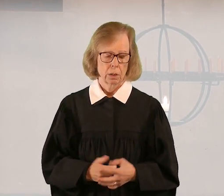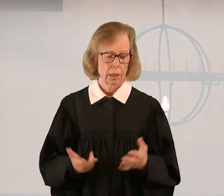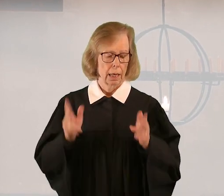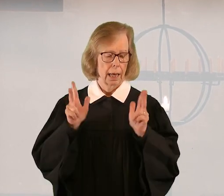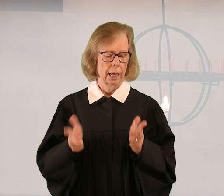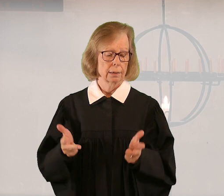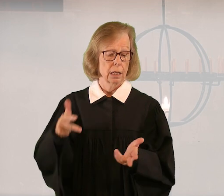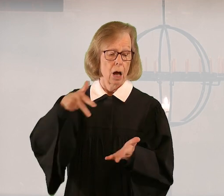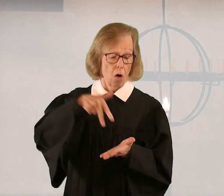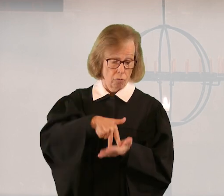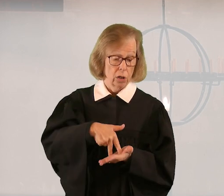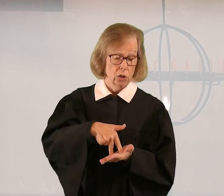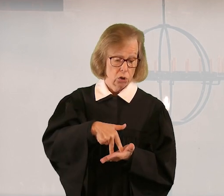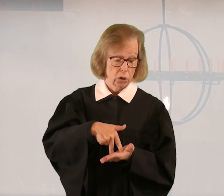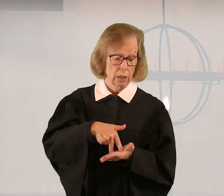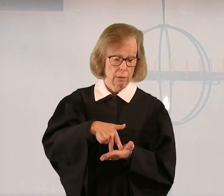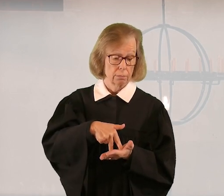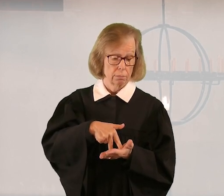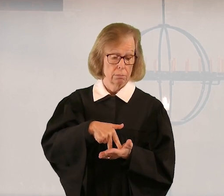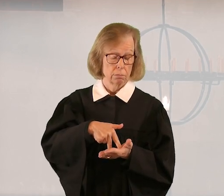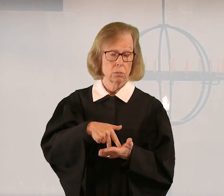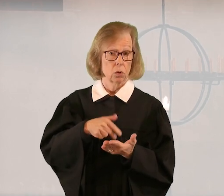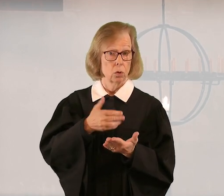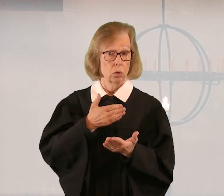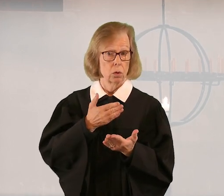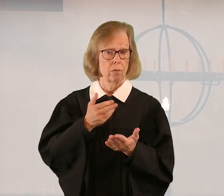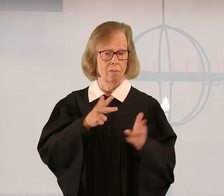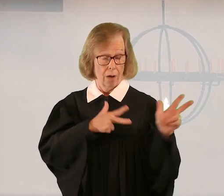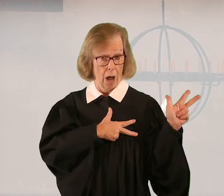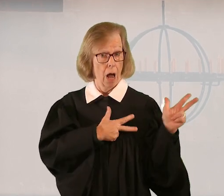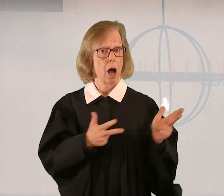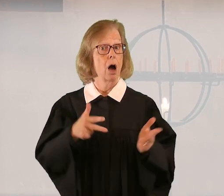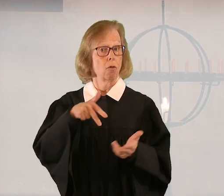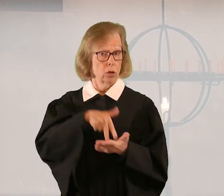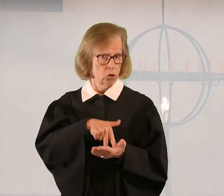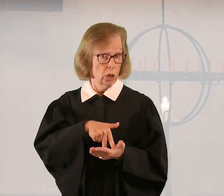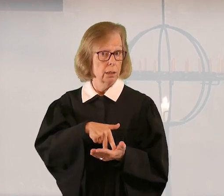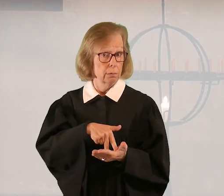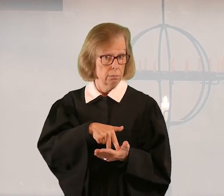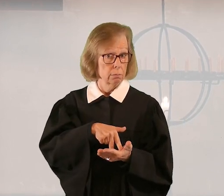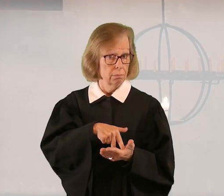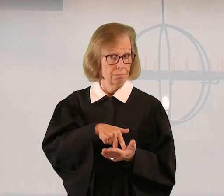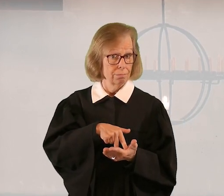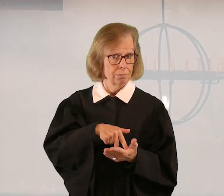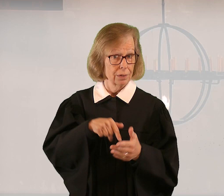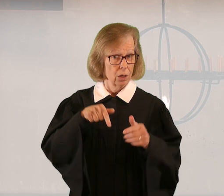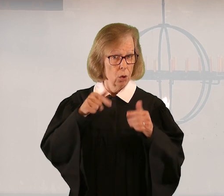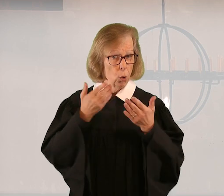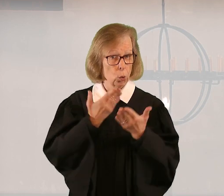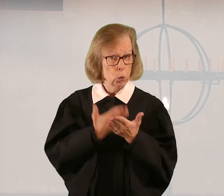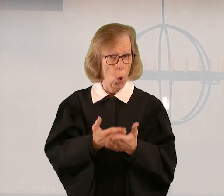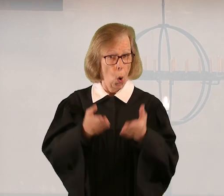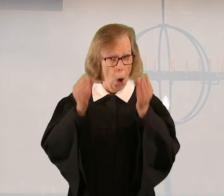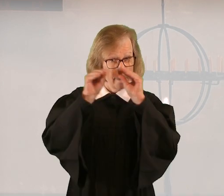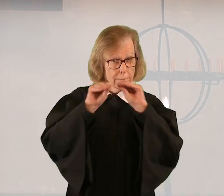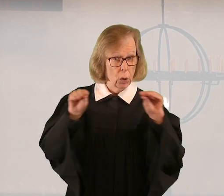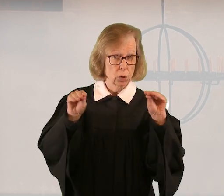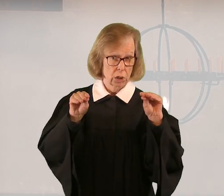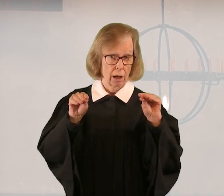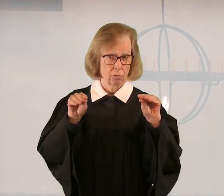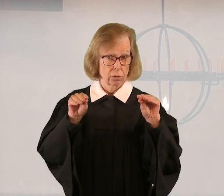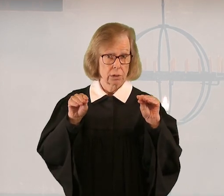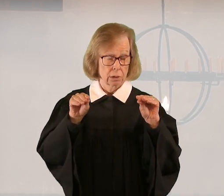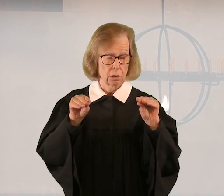Der Herr ist auferstanden, er ist wahrhaftig auferstanden. Mit dieser Botschaft